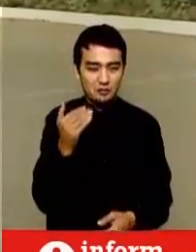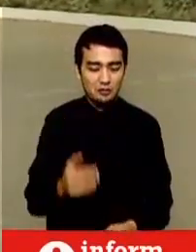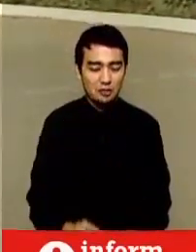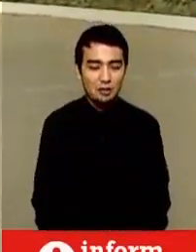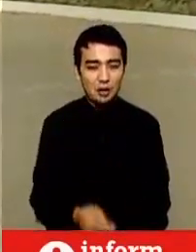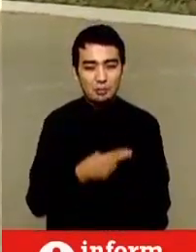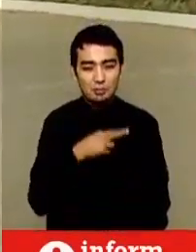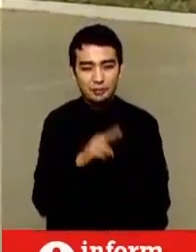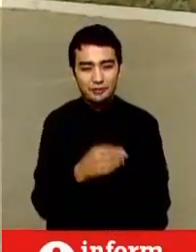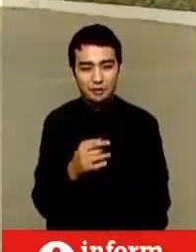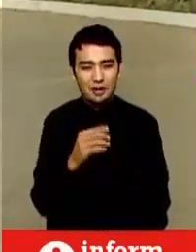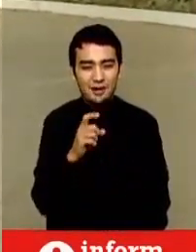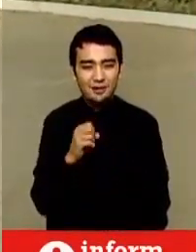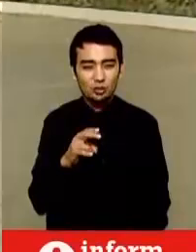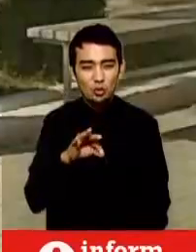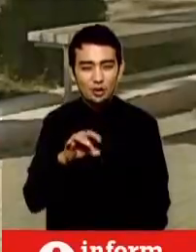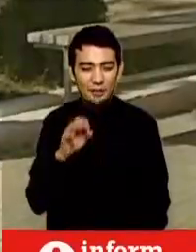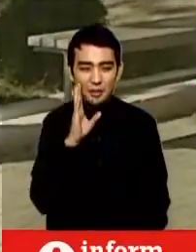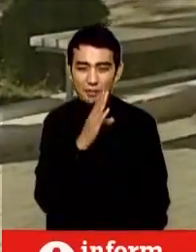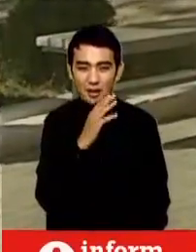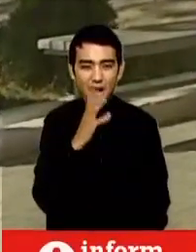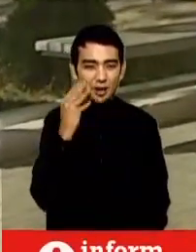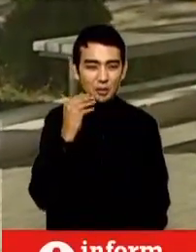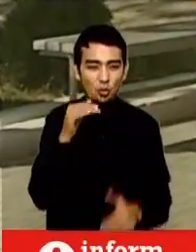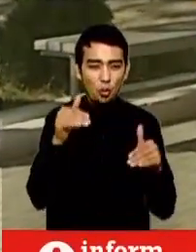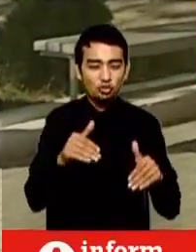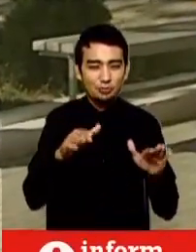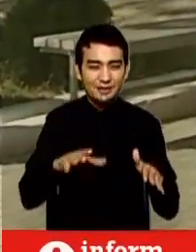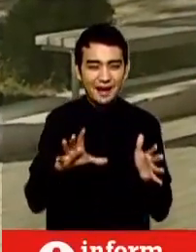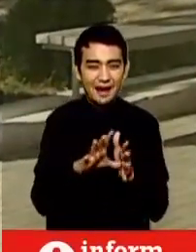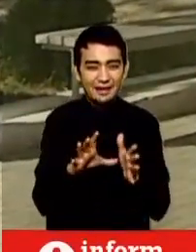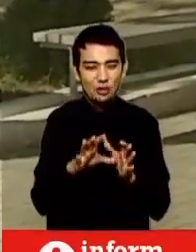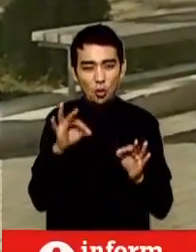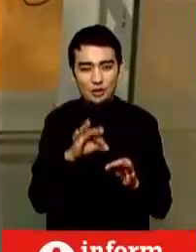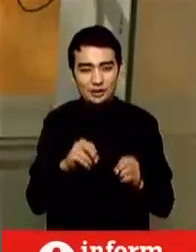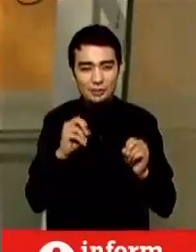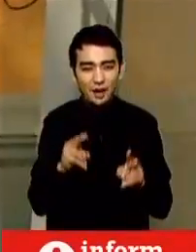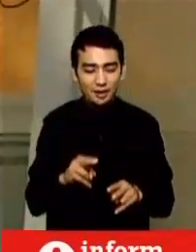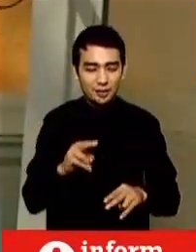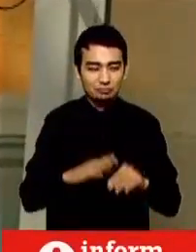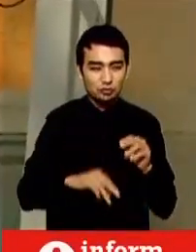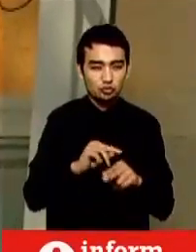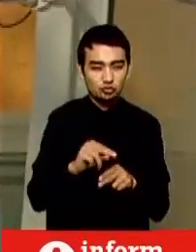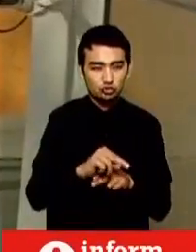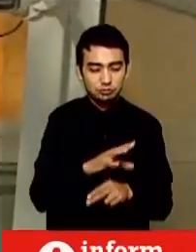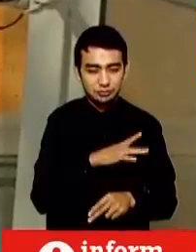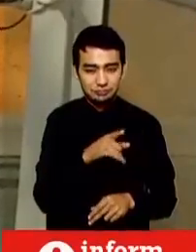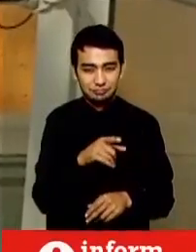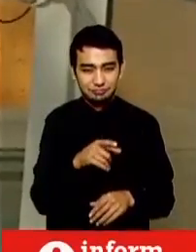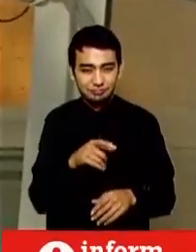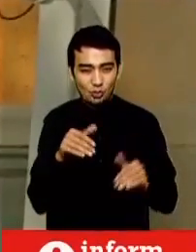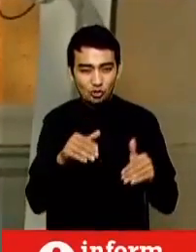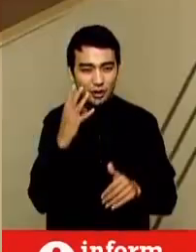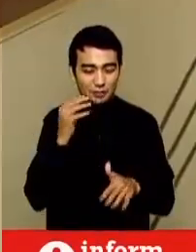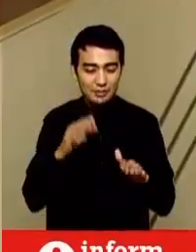қайтыс болған Хантөренің анасы Алматы құрылыс техникалық колледжінде электрик мамандығы бойынша арнайы пән оқытушысы ретінде дәріс береді екен. Оқу